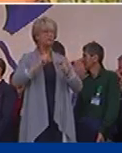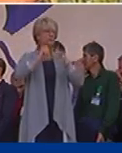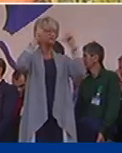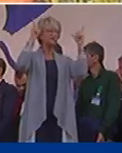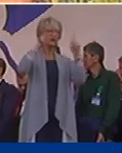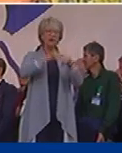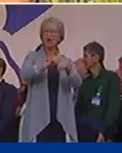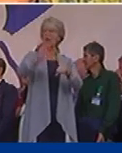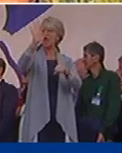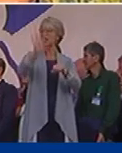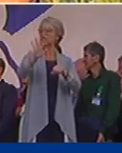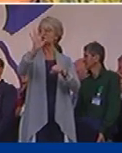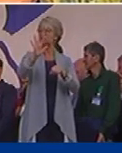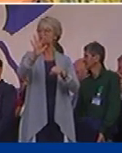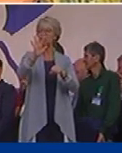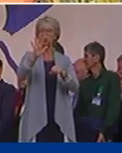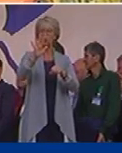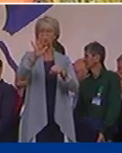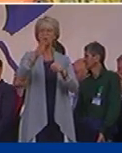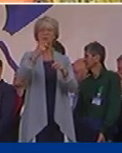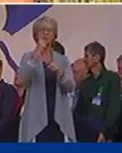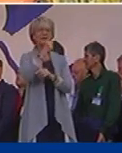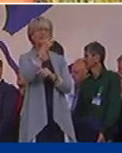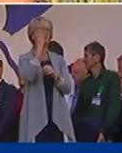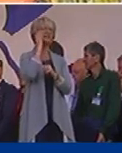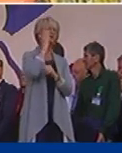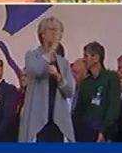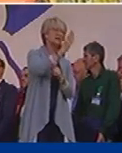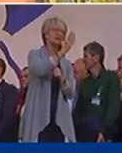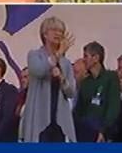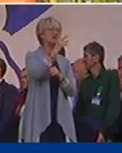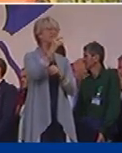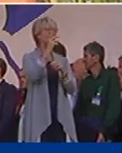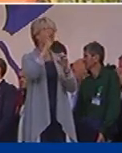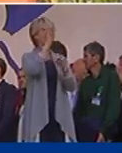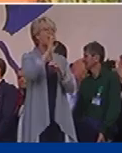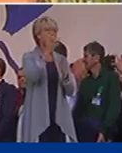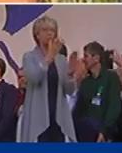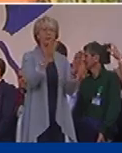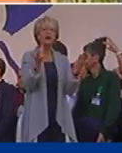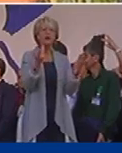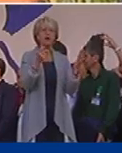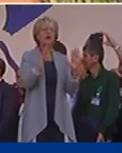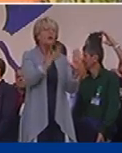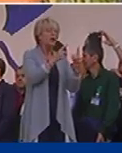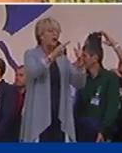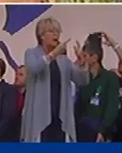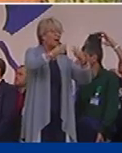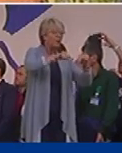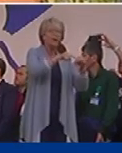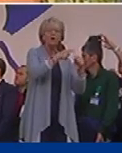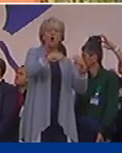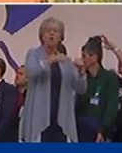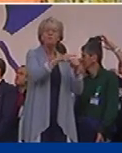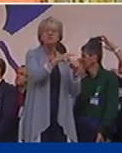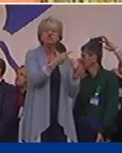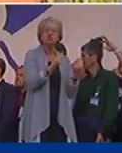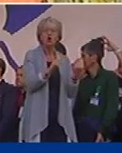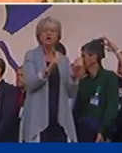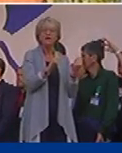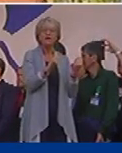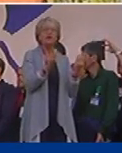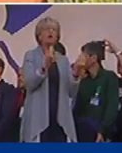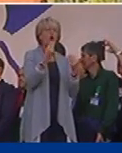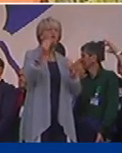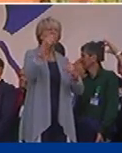5 per seguire direttive europee demenziali, questa Europa e questa Commissione Europea sta in piedi